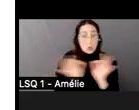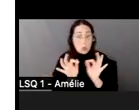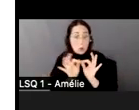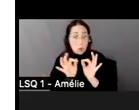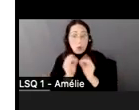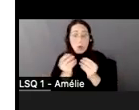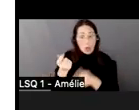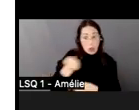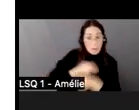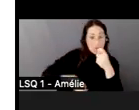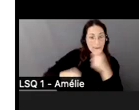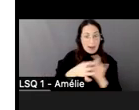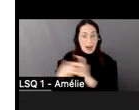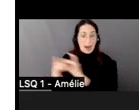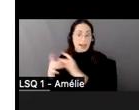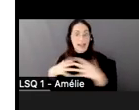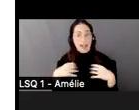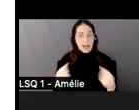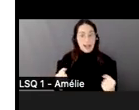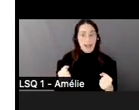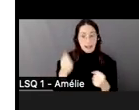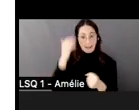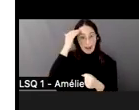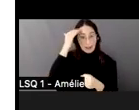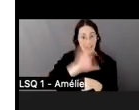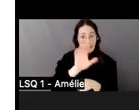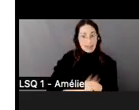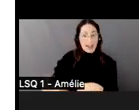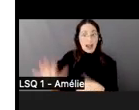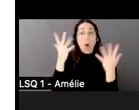Canada sont estimés à 51 milliards de dollars chaque année.